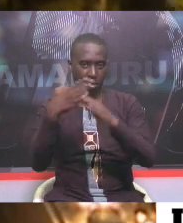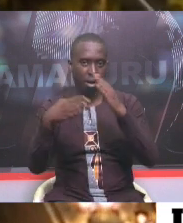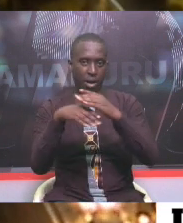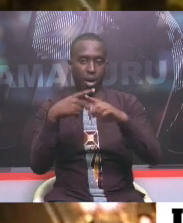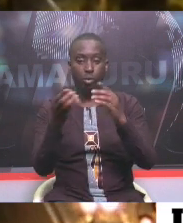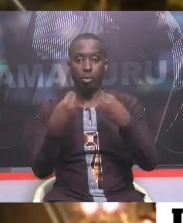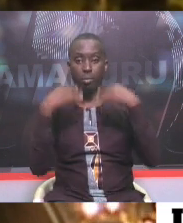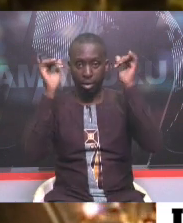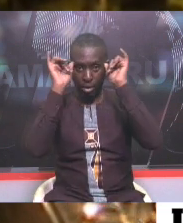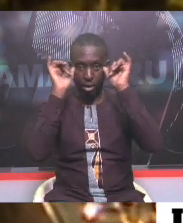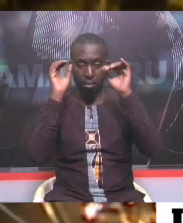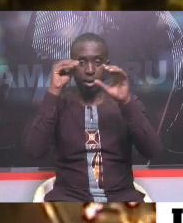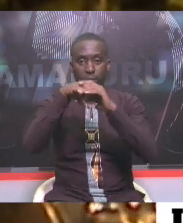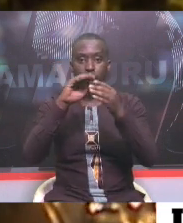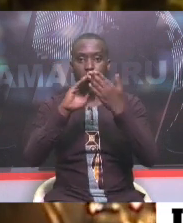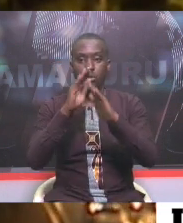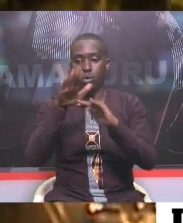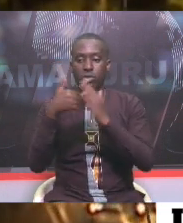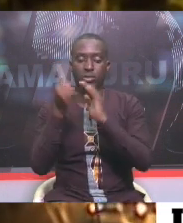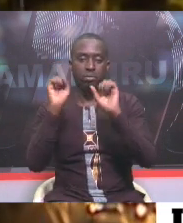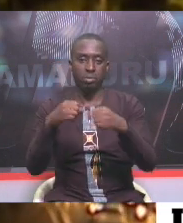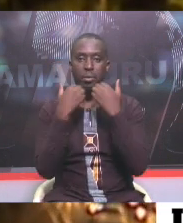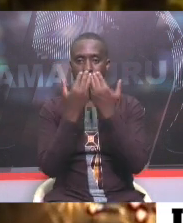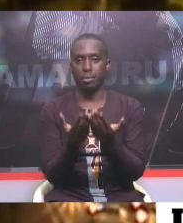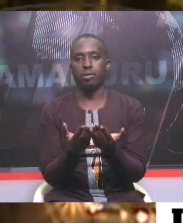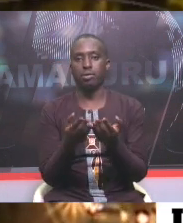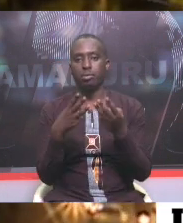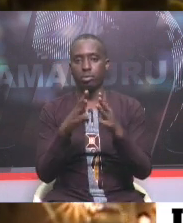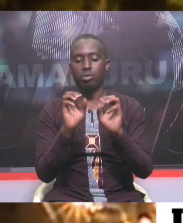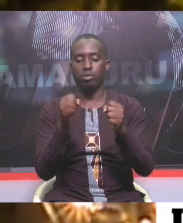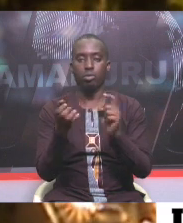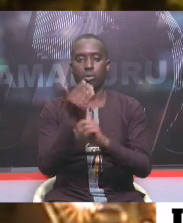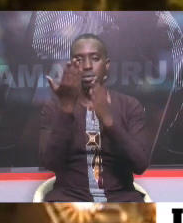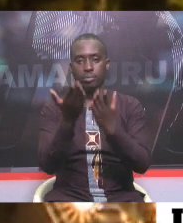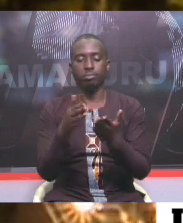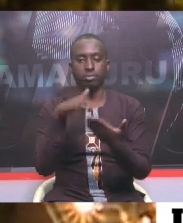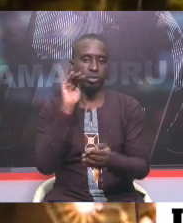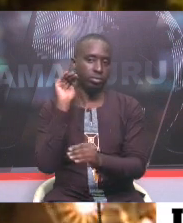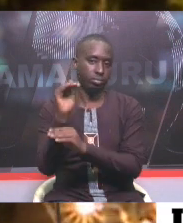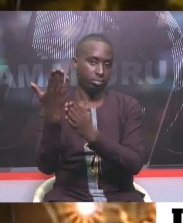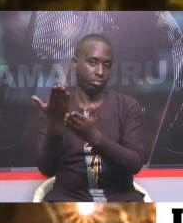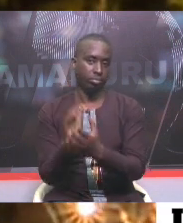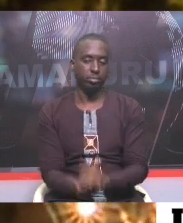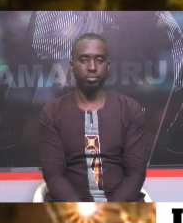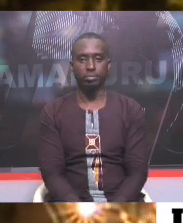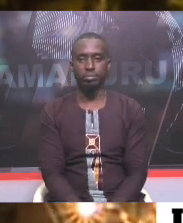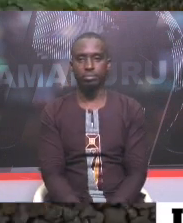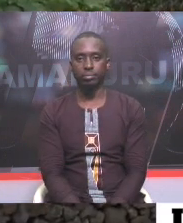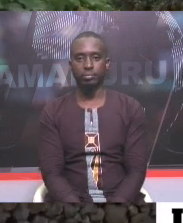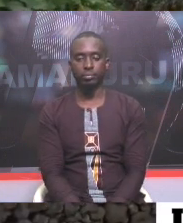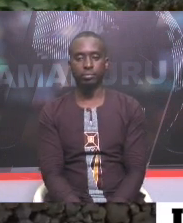kandi baratujwe muri uyu mudugudu bose batishoboye ku buryo babasha kuzigurira. Byinshi kuri inkuru reka tubigezweho na Emmanuel